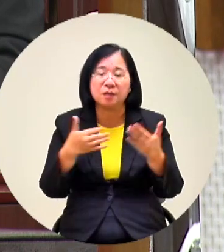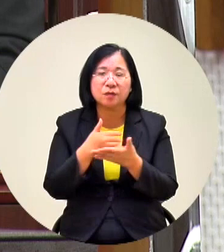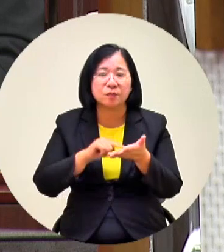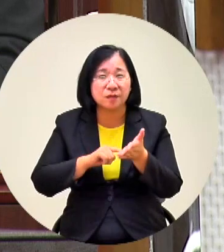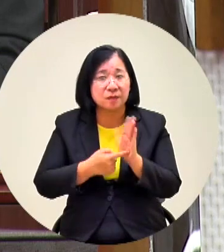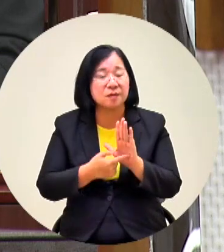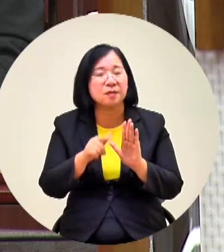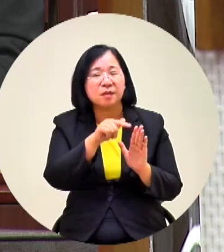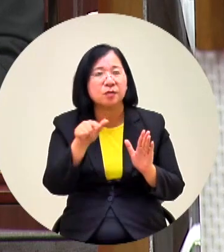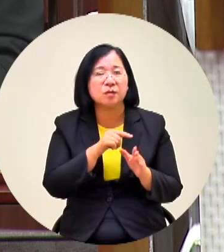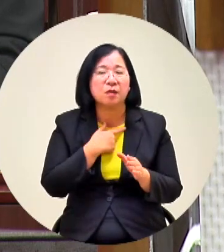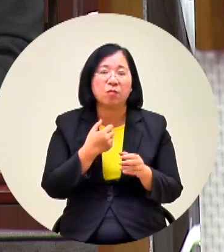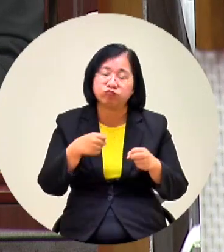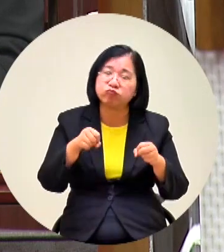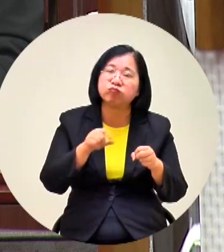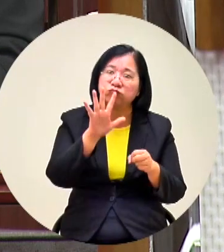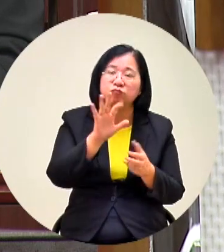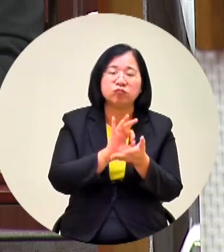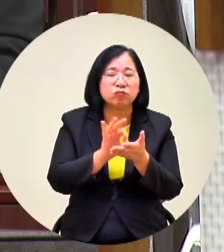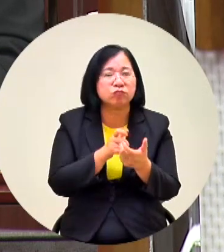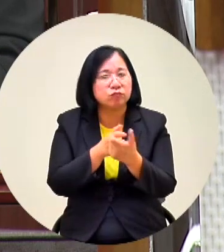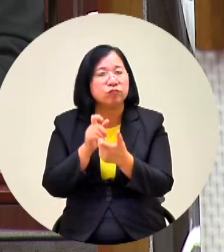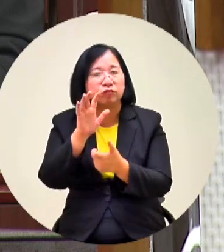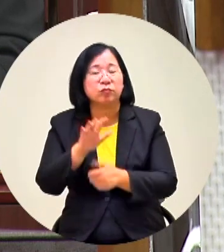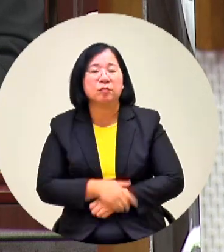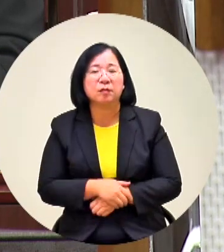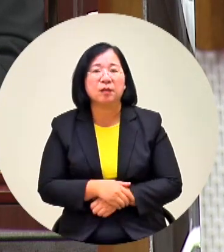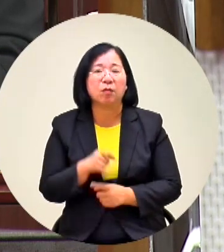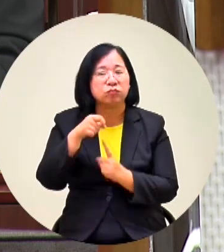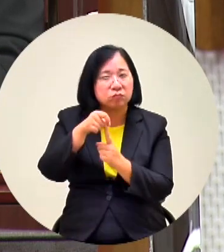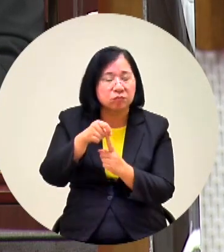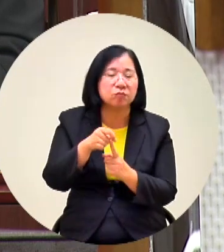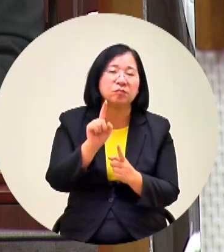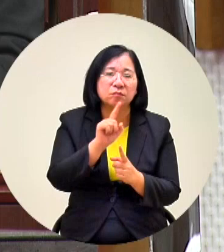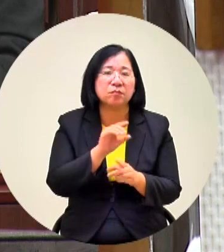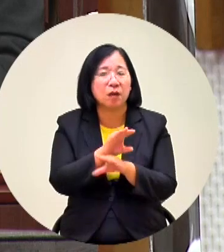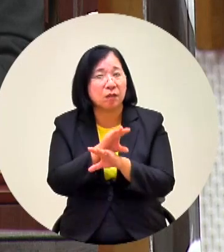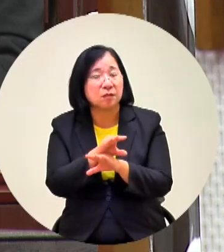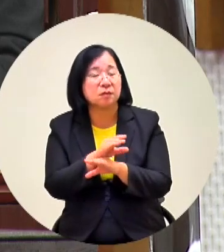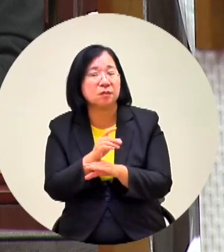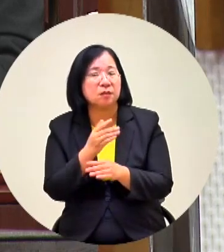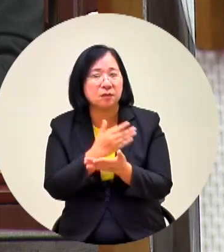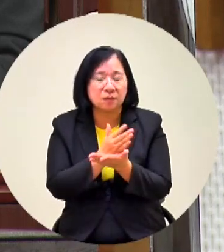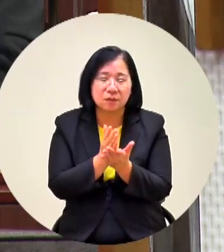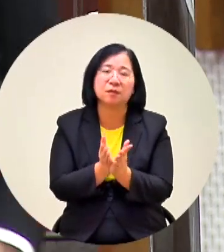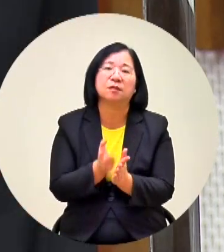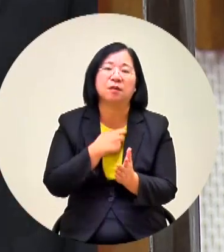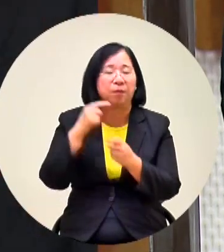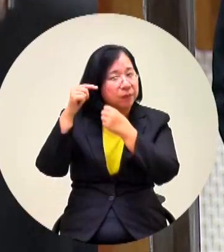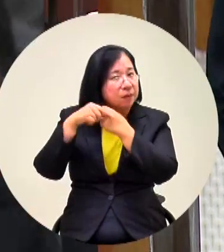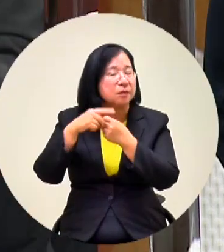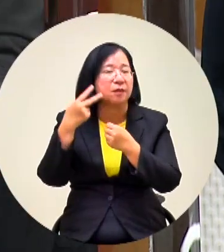用，那在公车的这个部分或者在汽车的这个部分，我们来做一个研究，再跟林议员报告。 好，谢谢市